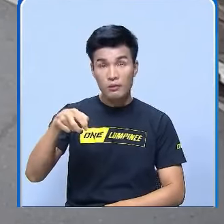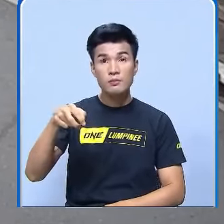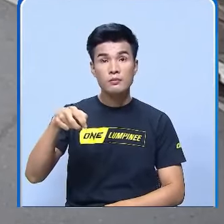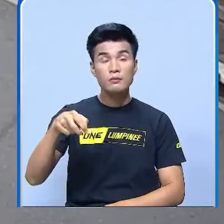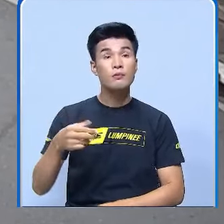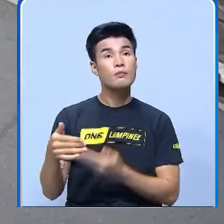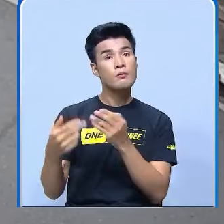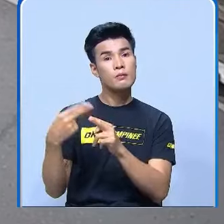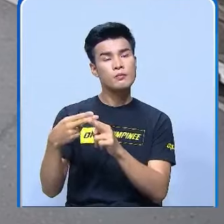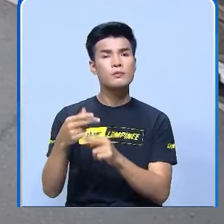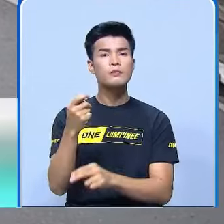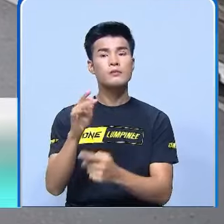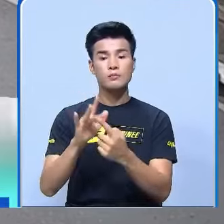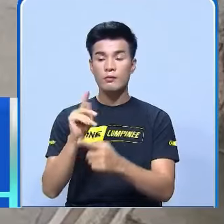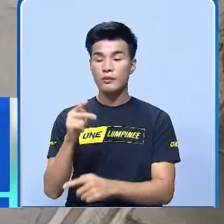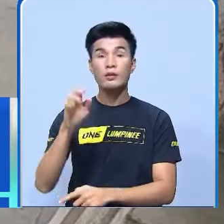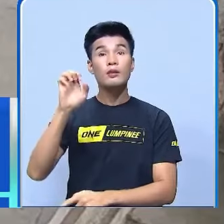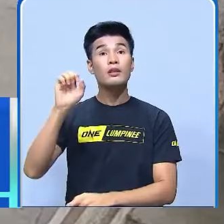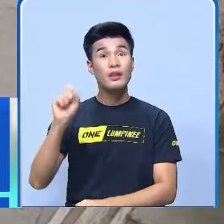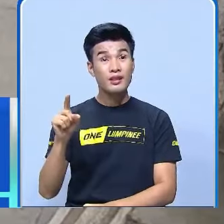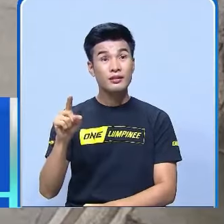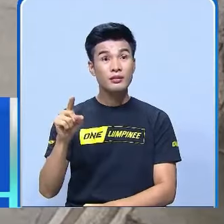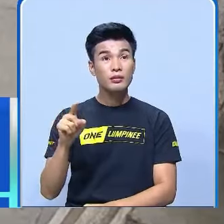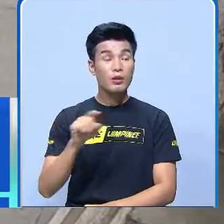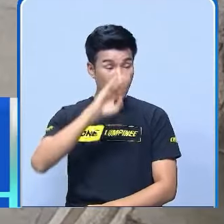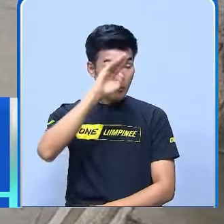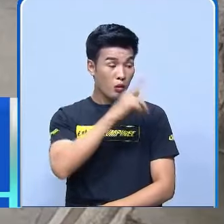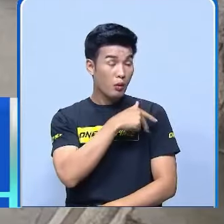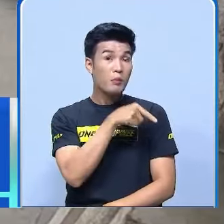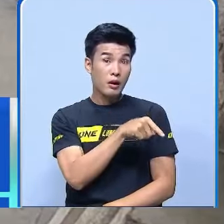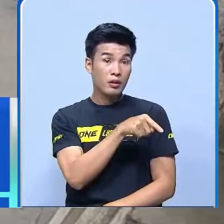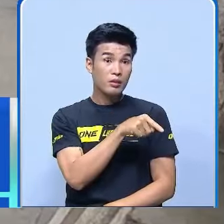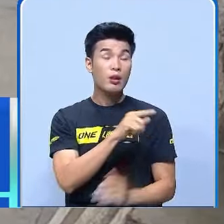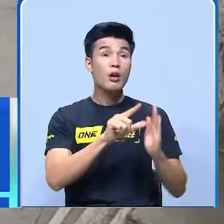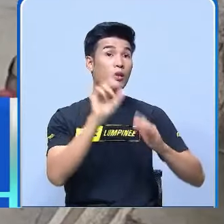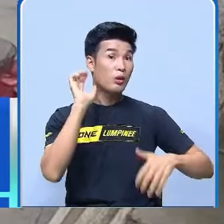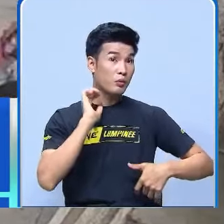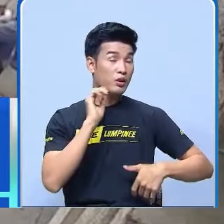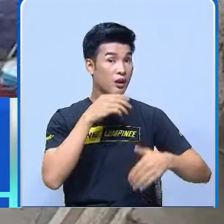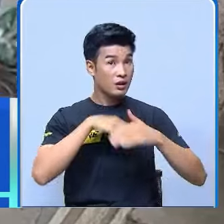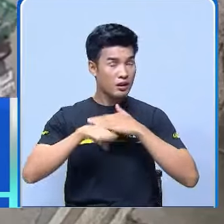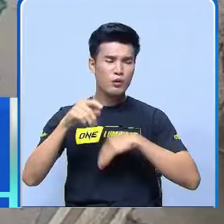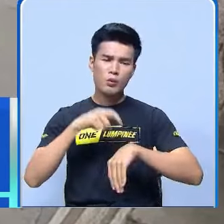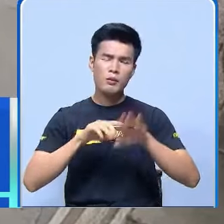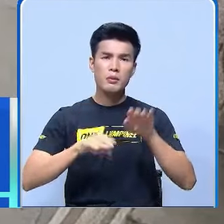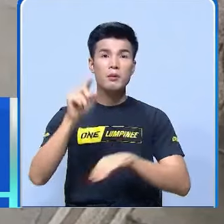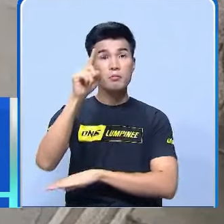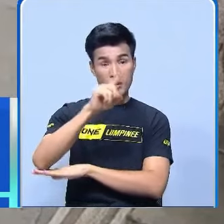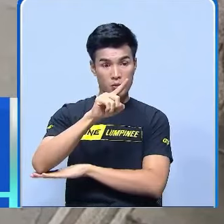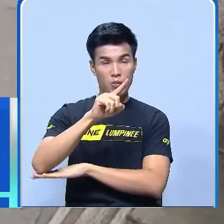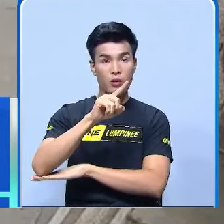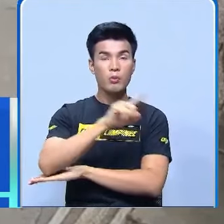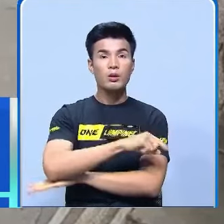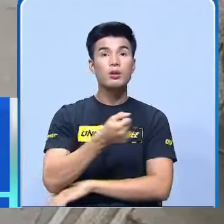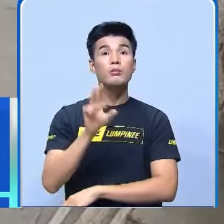อุทิศผู้ป่วยจิตเวทอยู่ในชุดคนไข้หนีออกมาจากโรงพยาบาลบ้านหมี่จังหวัดลพบุรีช่วงเกือบๆบ่ายของ 17กันยายนที่